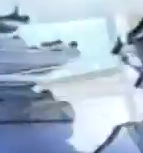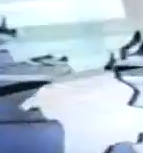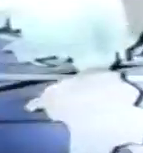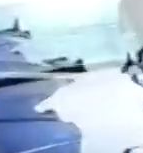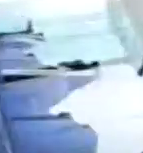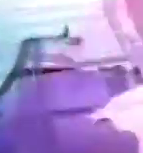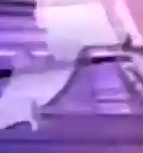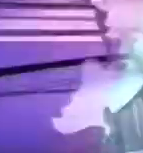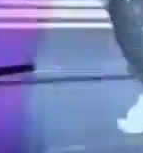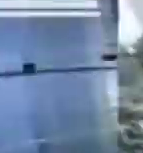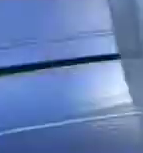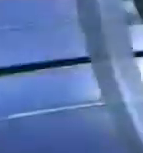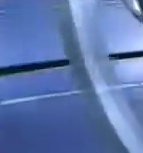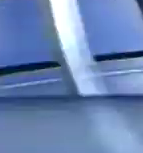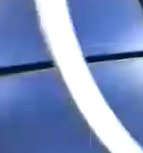Дякую.